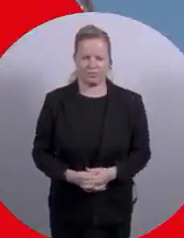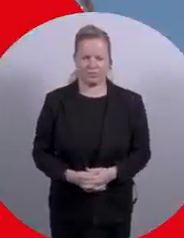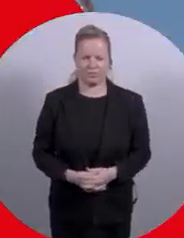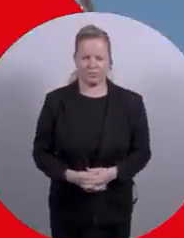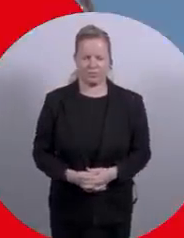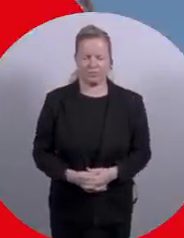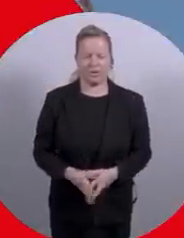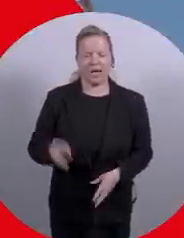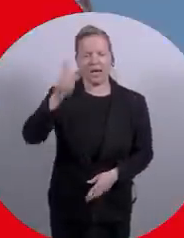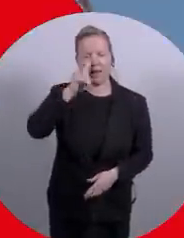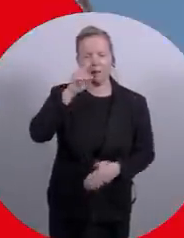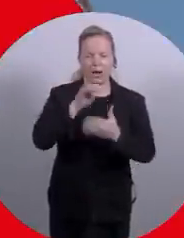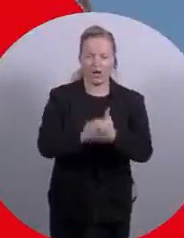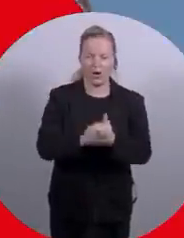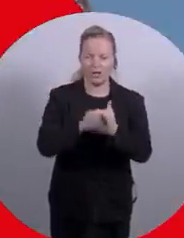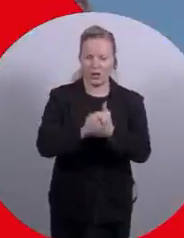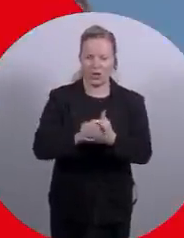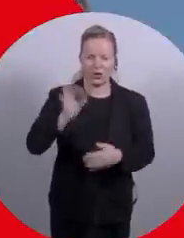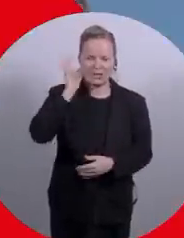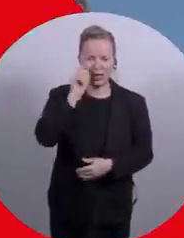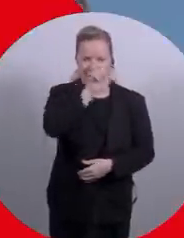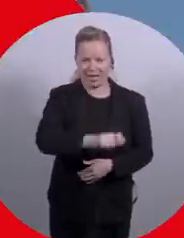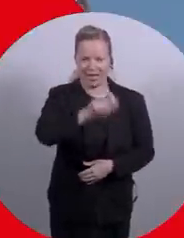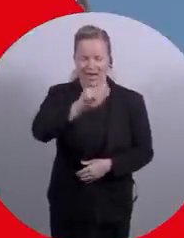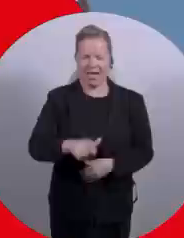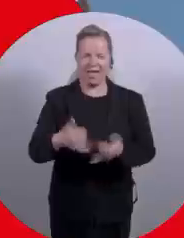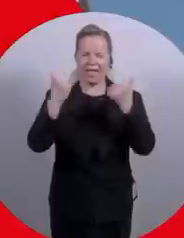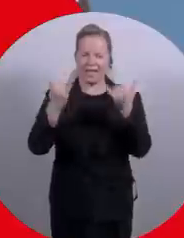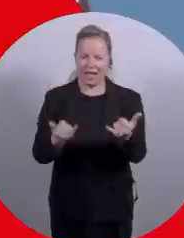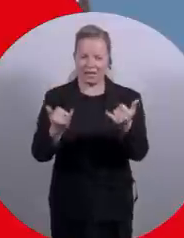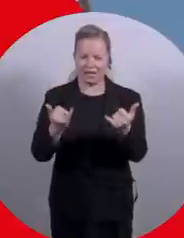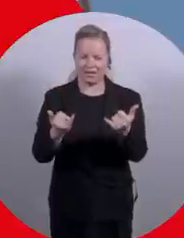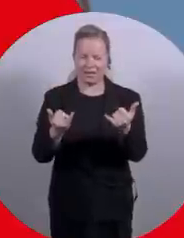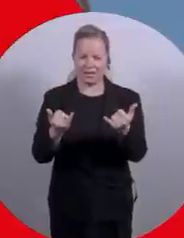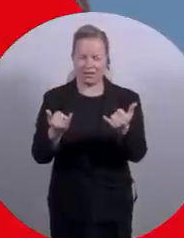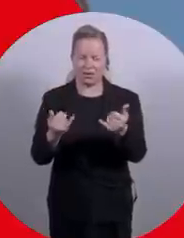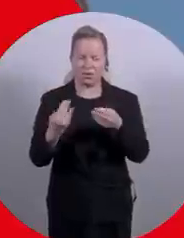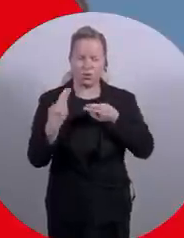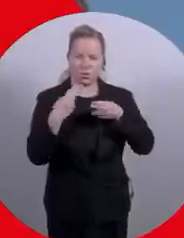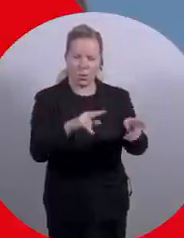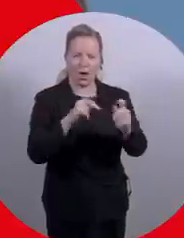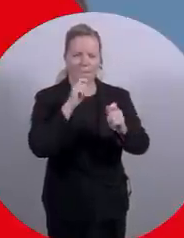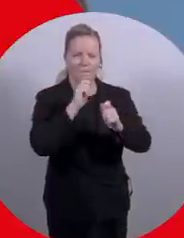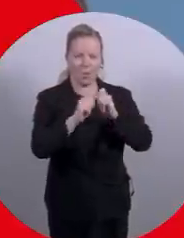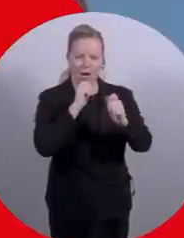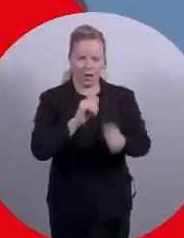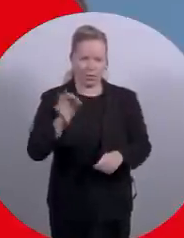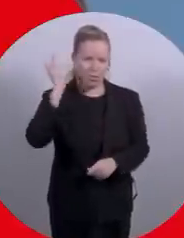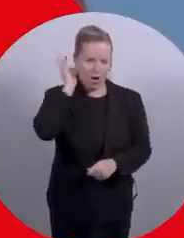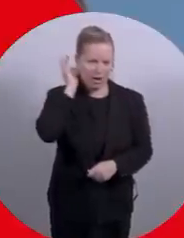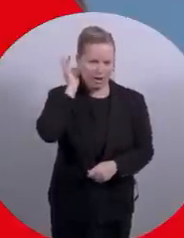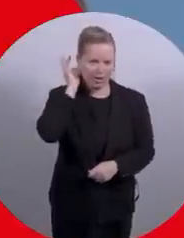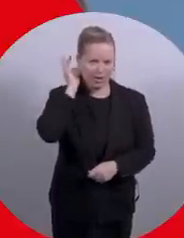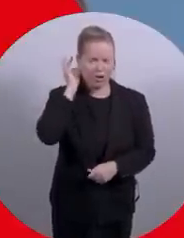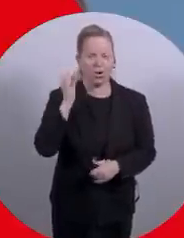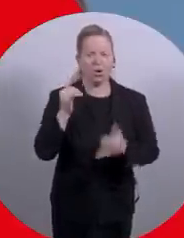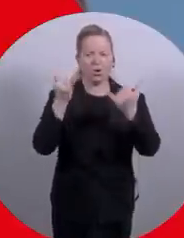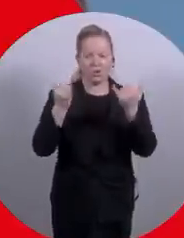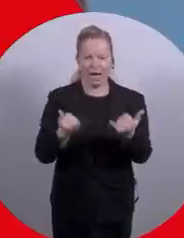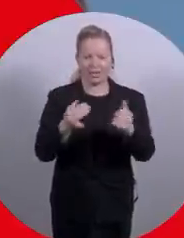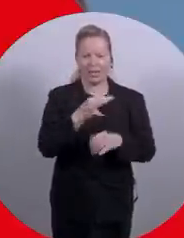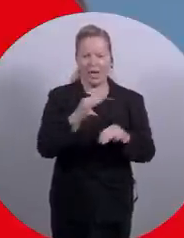liebe Genossinnen liebe Genossen wir übergeben jetzt wieder an unsere Moderatorin und es wird jetzt dann der